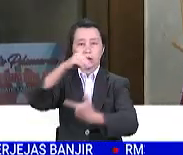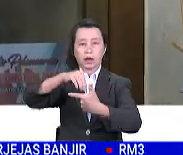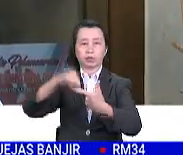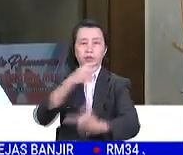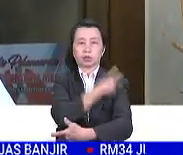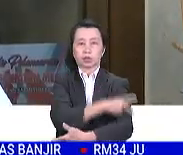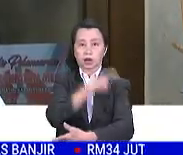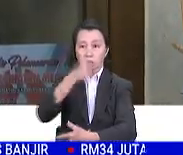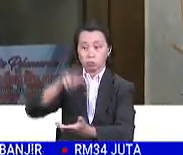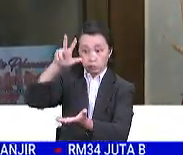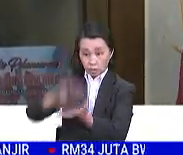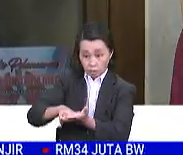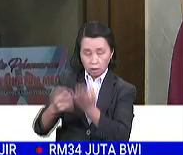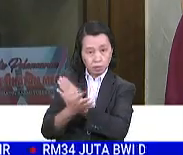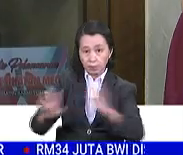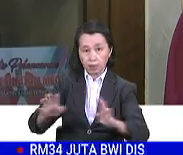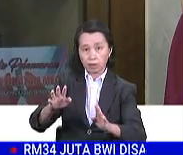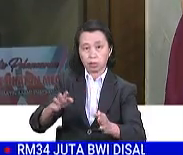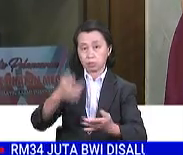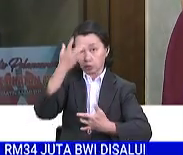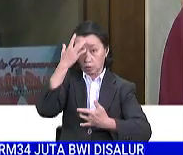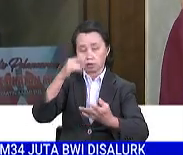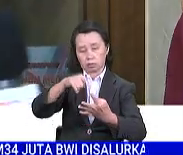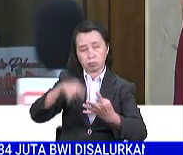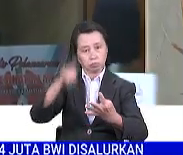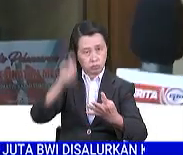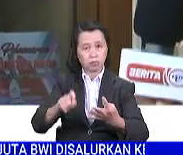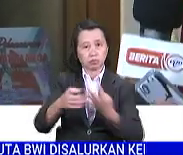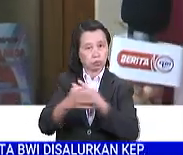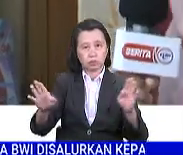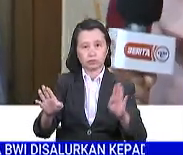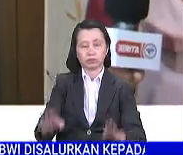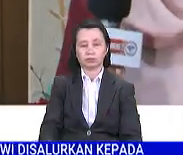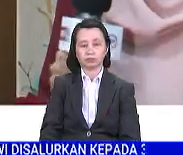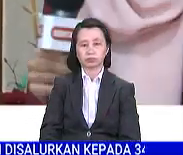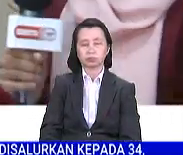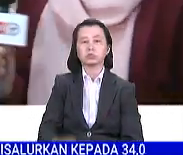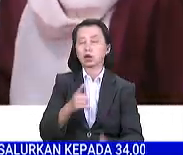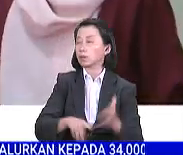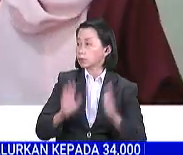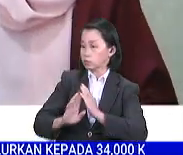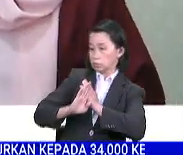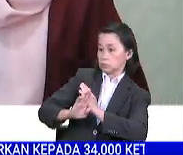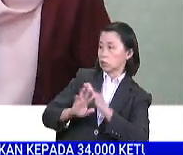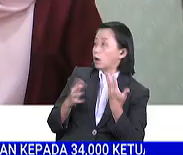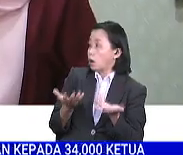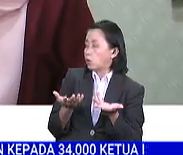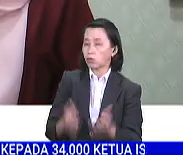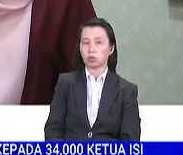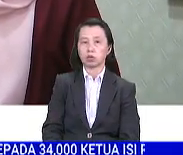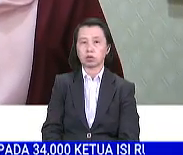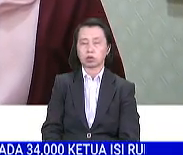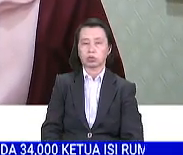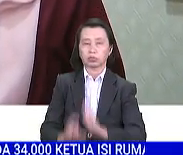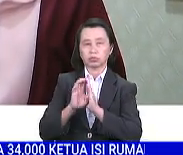untuk mengesahkan mereka bebas daripada penyakit yang saya sebutkan tadi. Jadi apakah langkah-langkah pencegahan yang boleh mereka ambil? Okey, jadi antara